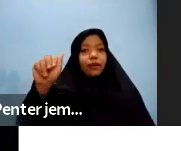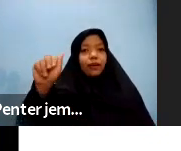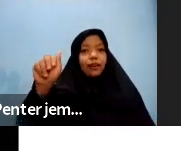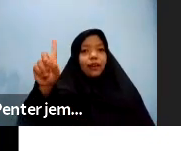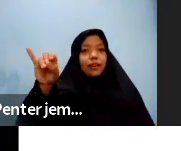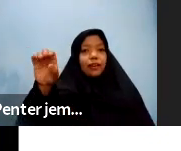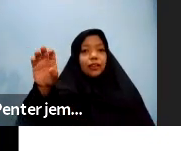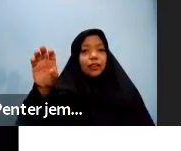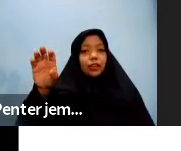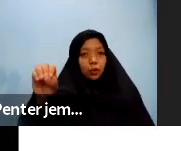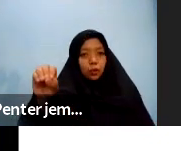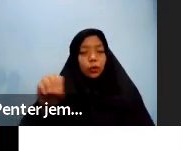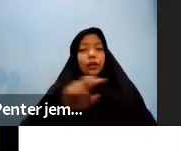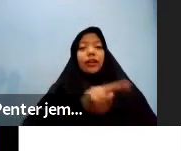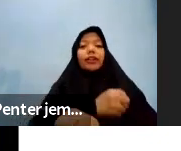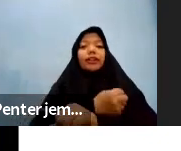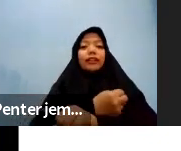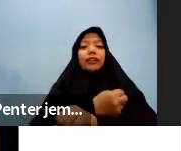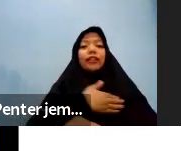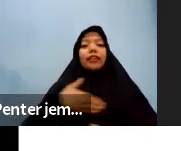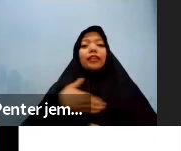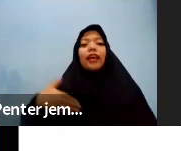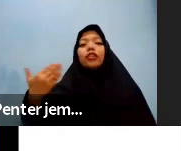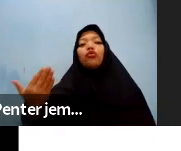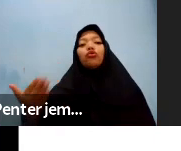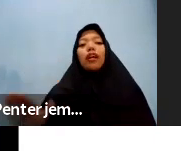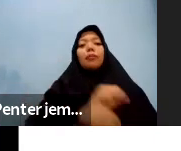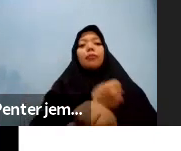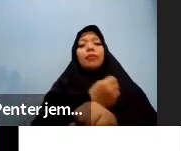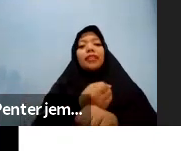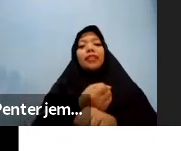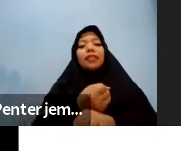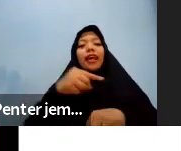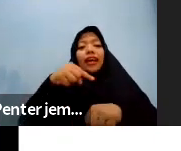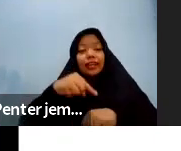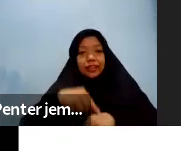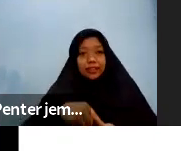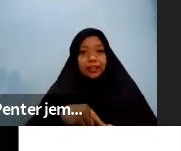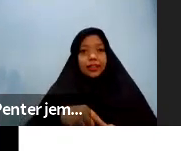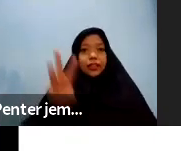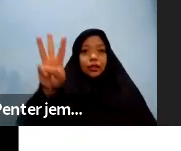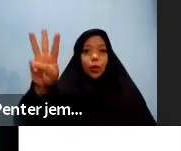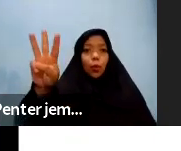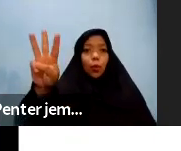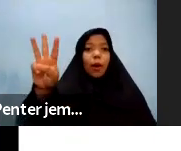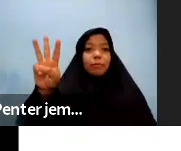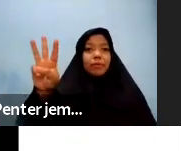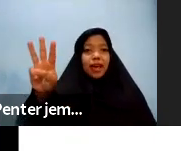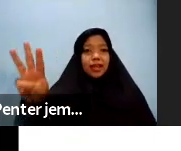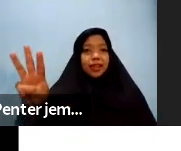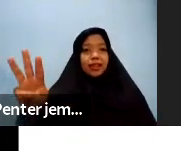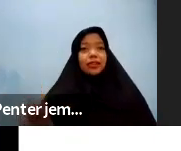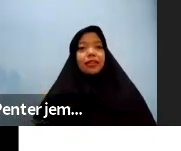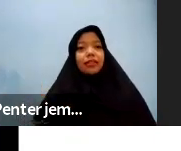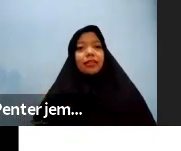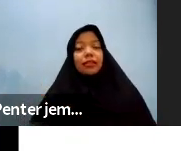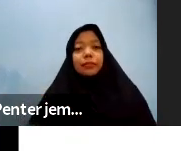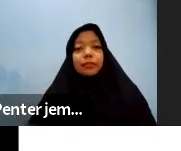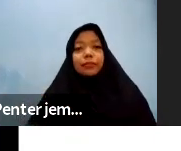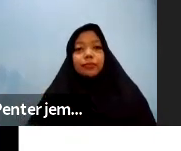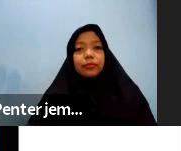Bapak Ibu juga bisa memanfaatkan ada wayang wawasan budaya Bang bangsa ini menyajikan